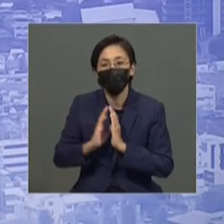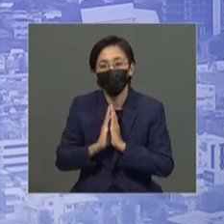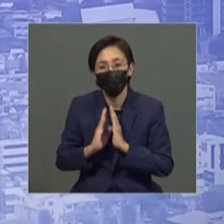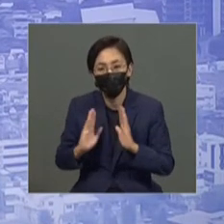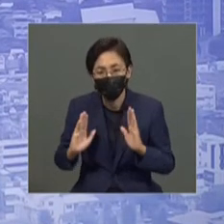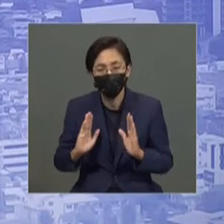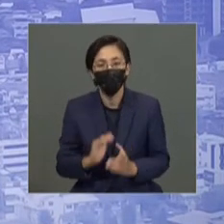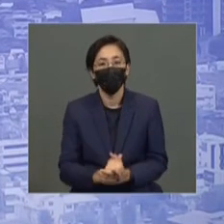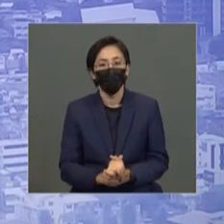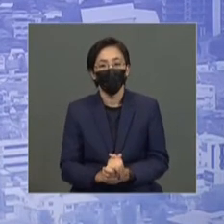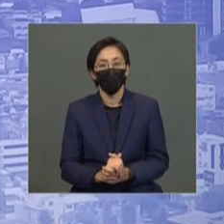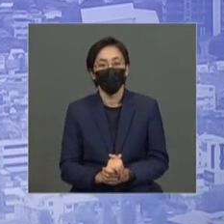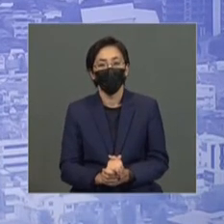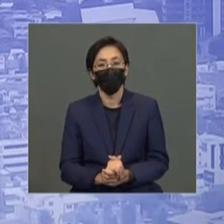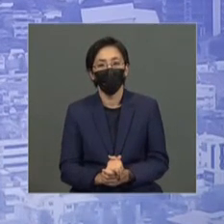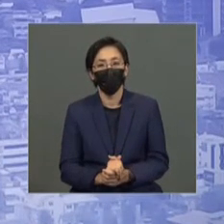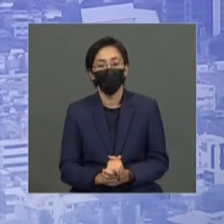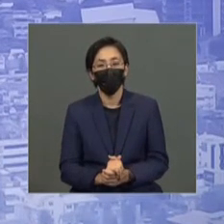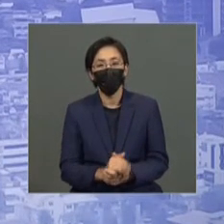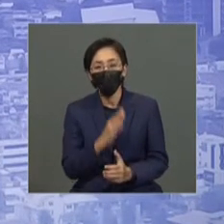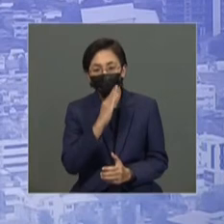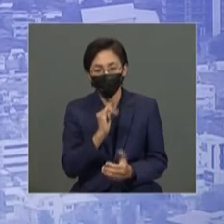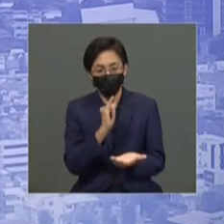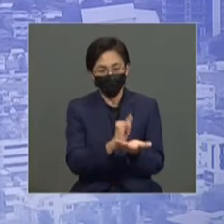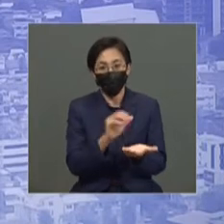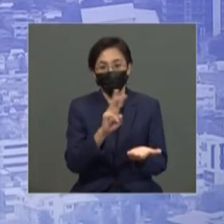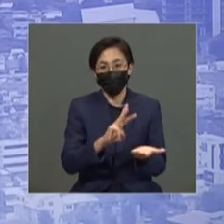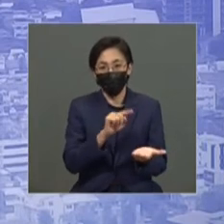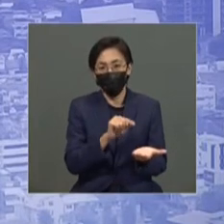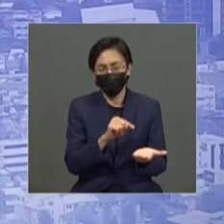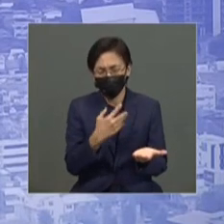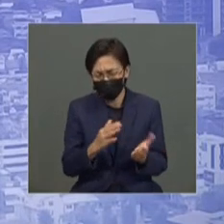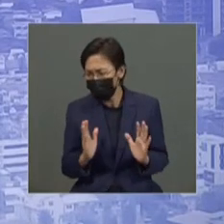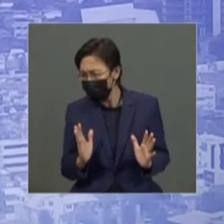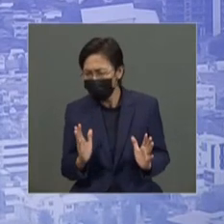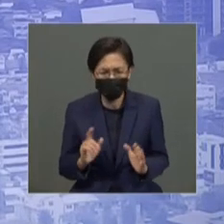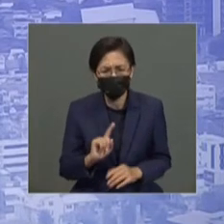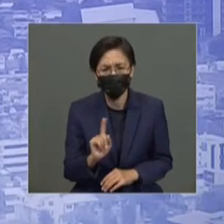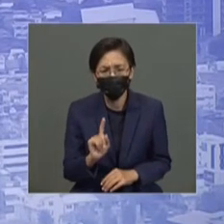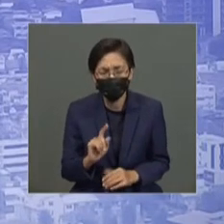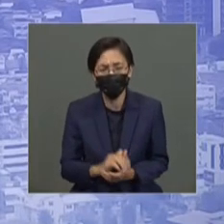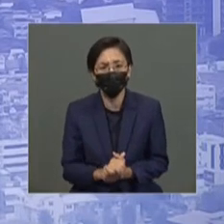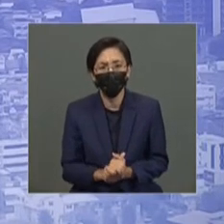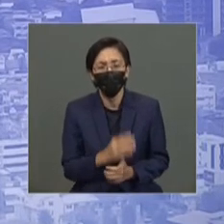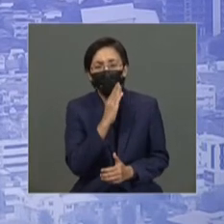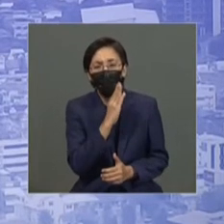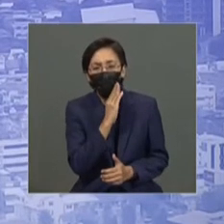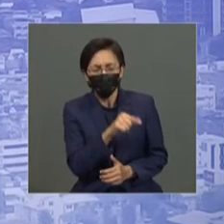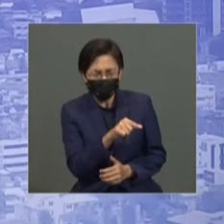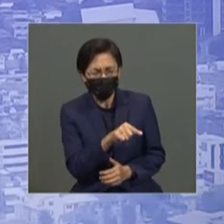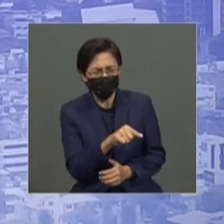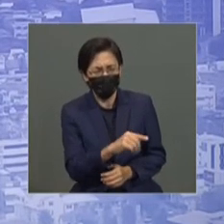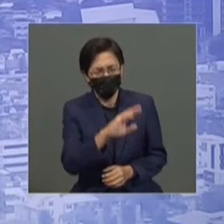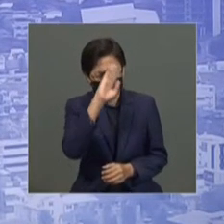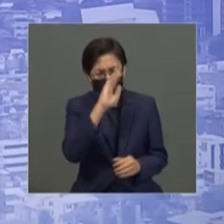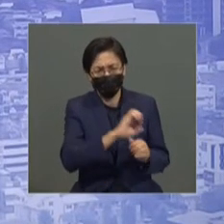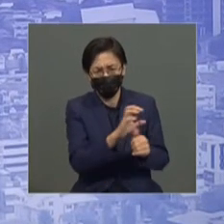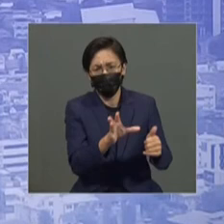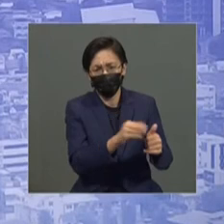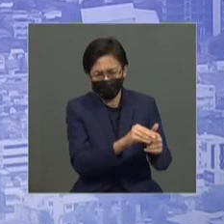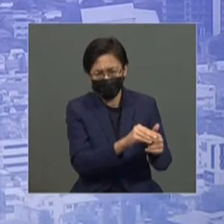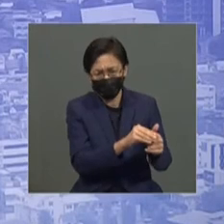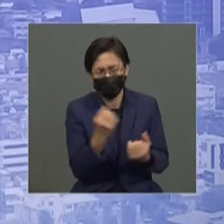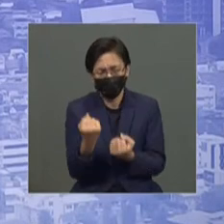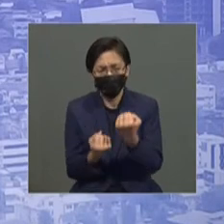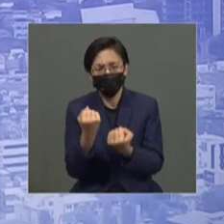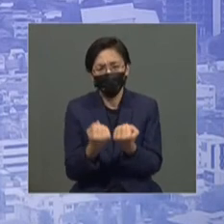ในส่วนของการเคลื่อนย้ายเมื่อได้เตียงก็จะต้องมีคำถามว่าการส่งผู้ป่วยโดย